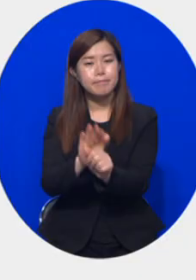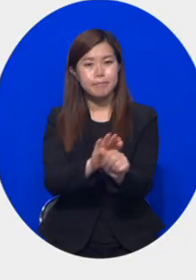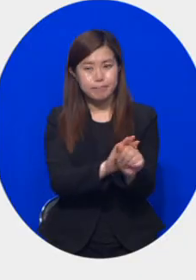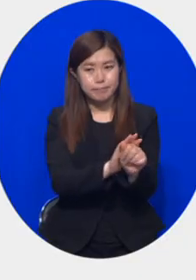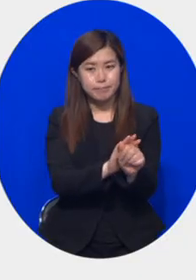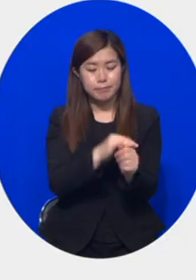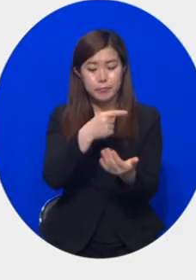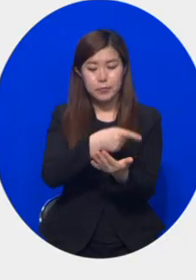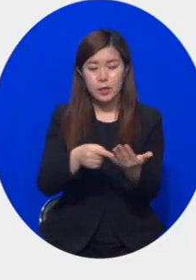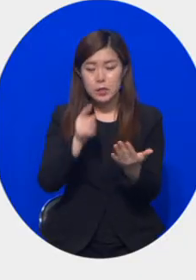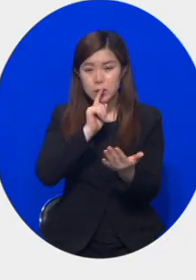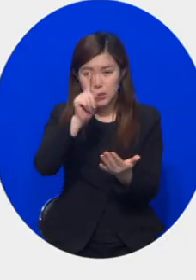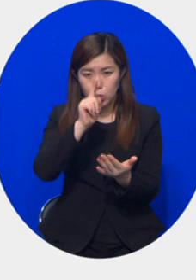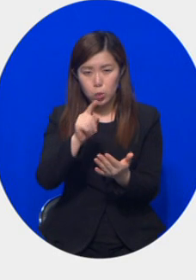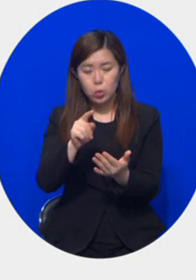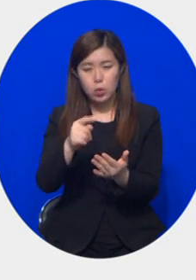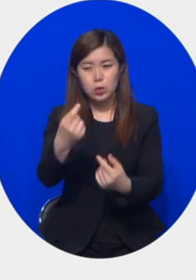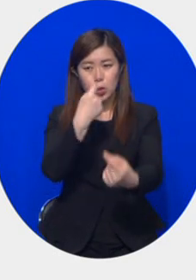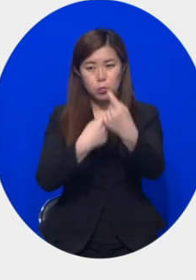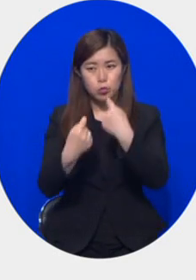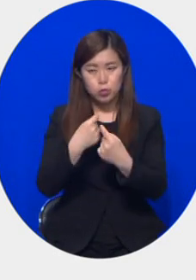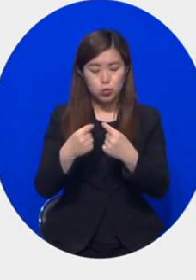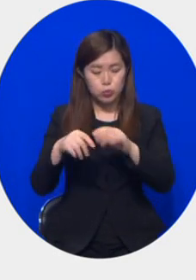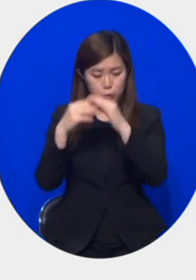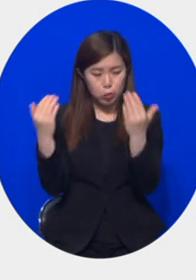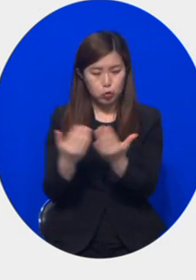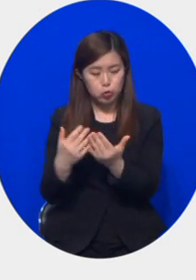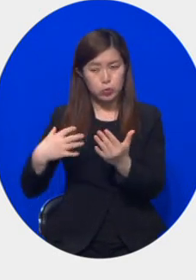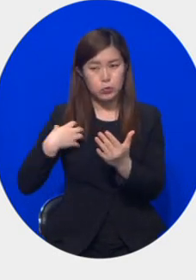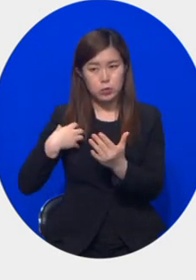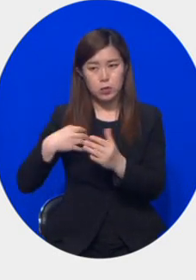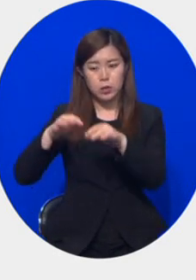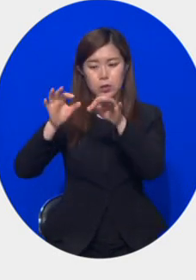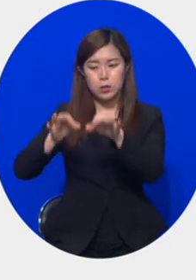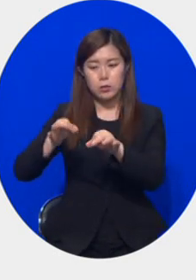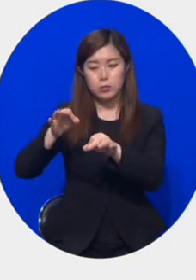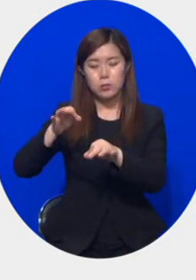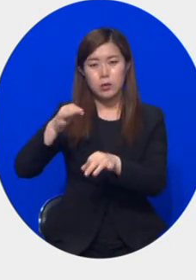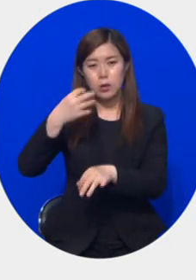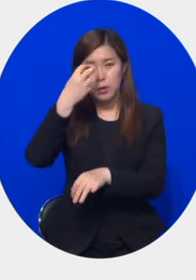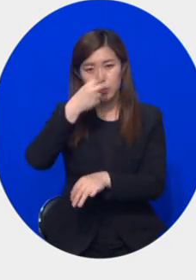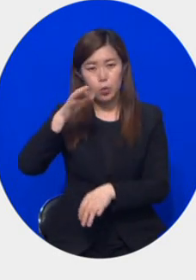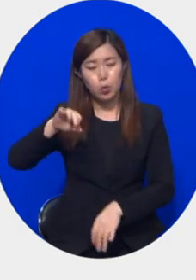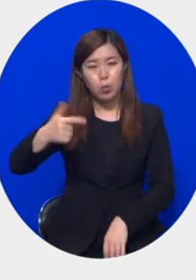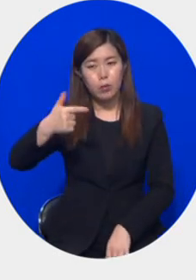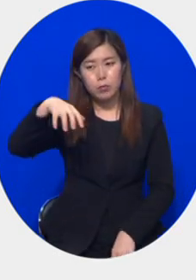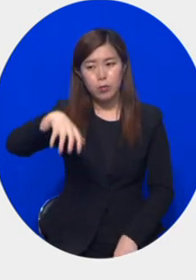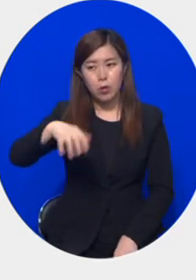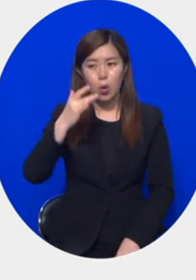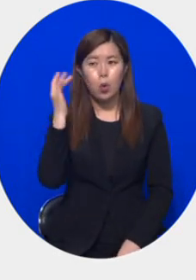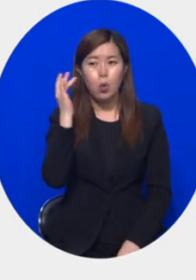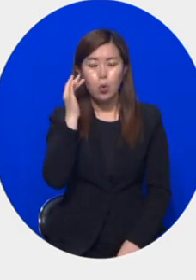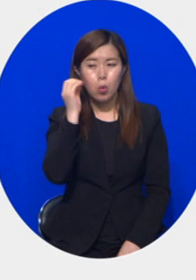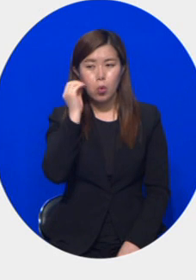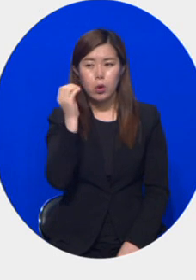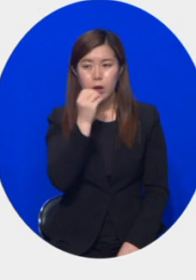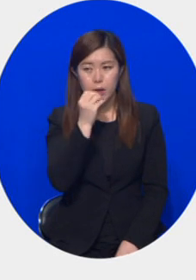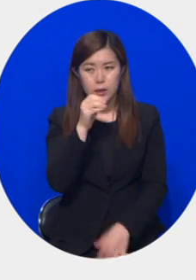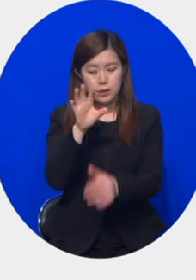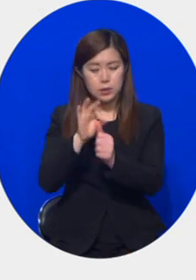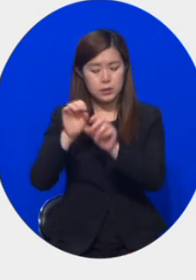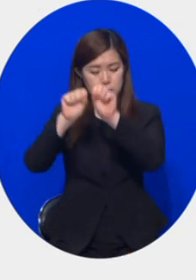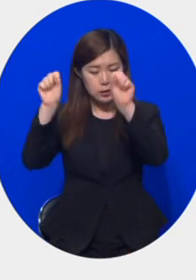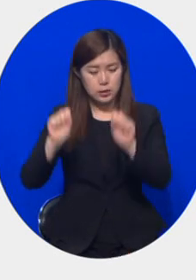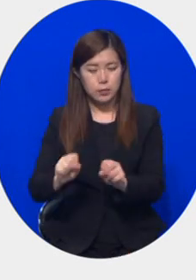피해 신고 접수와 상담 기능을 총괄하는 금감원은 온라인 구제 신청 시스템을 개설하고 전통시장과